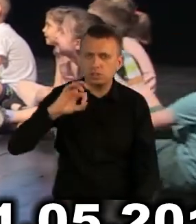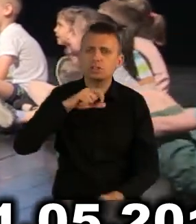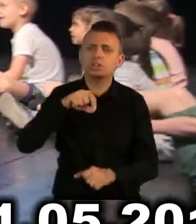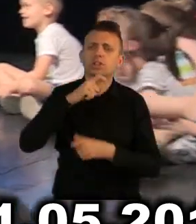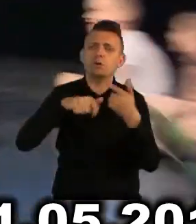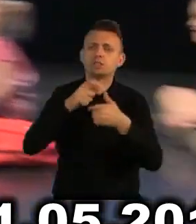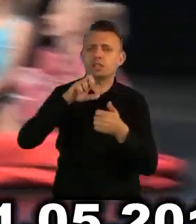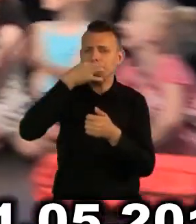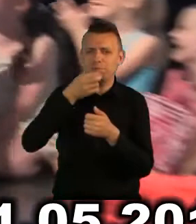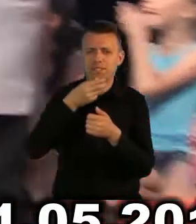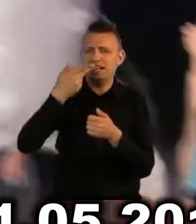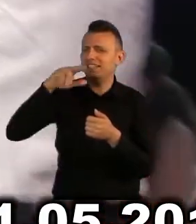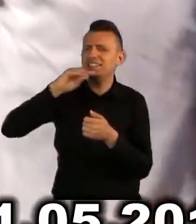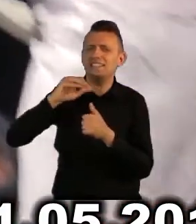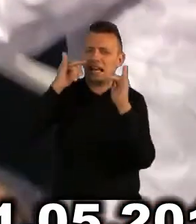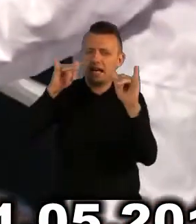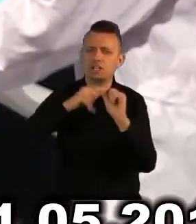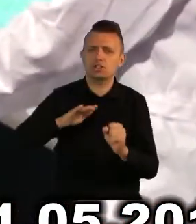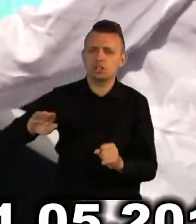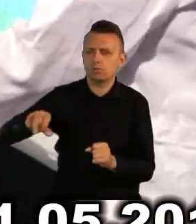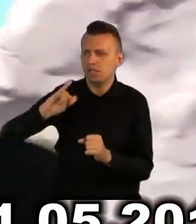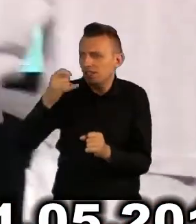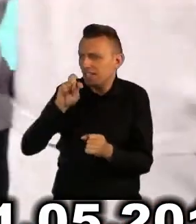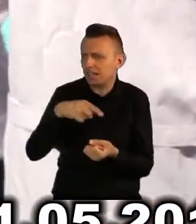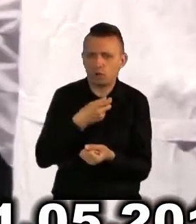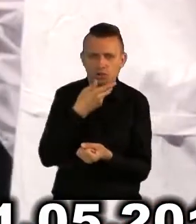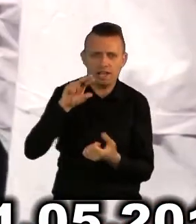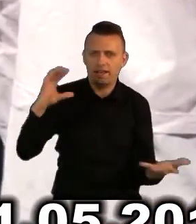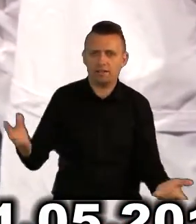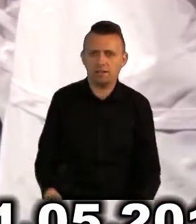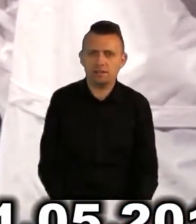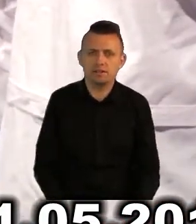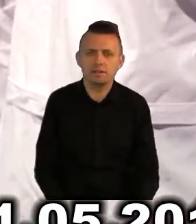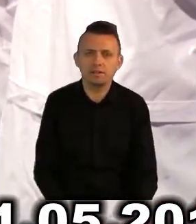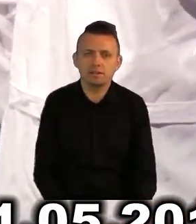Dobrze robię? Nie! Jak to nie?